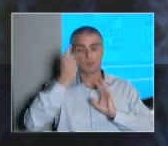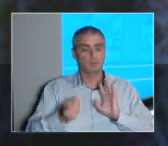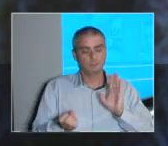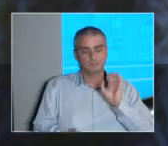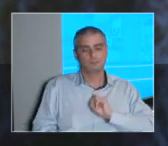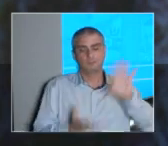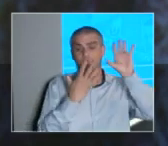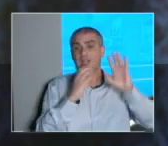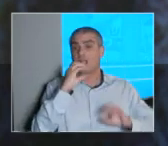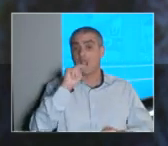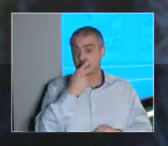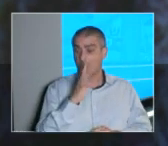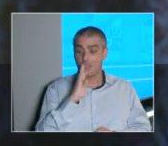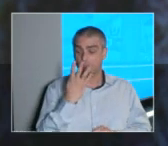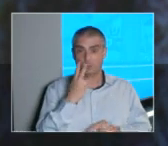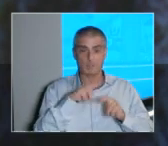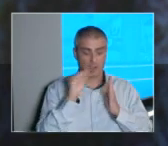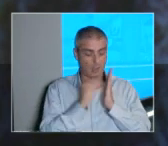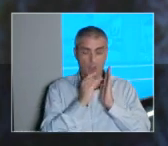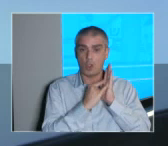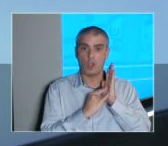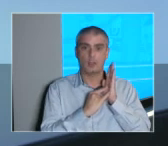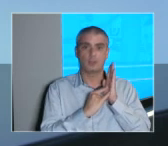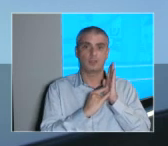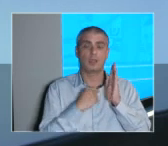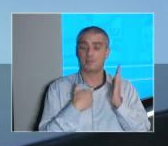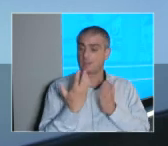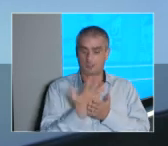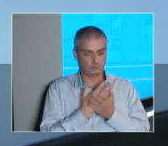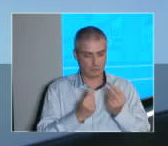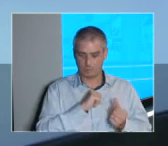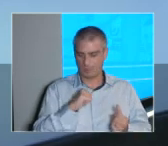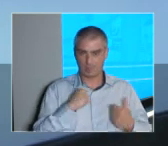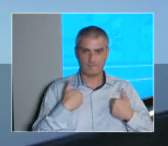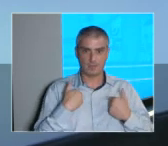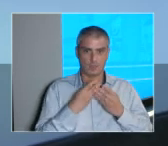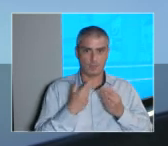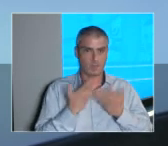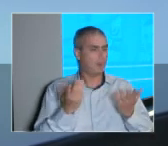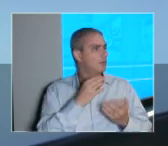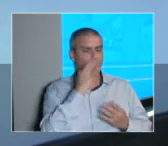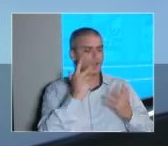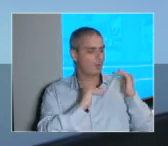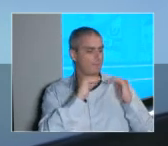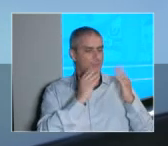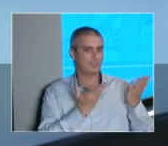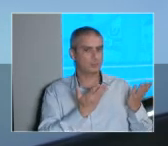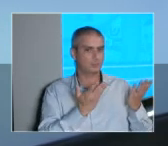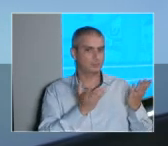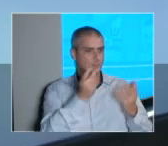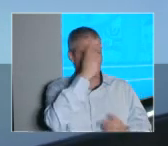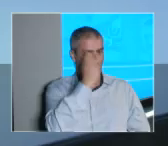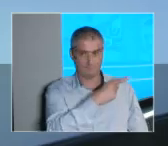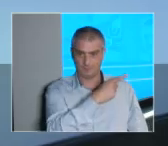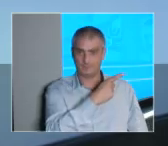שקרן מהכנסת, 3 שנים, 4 שנים, מאז החוק התקבל. איפה המידתיות כלפי... אני אספתי את החומר לבדי, פה, חומר גלוי. אבל אבי שואל איפה המידתיות כלפי החלק הערבי. אני אומר